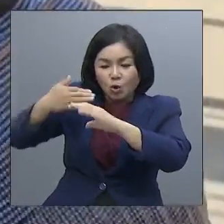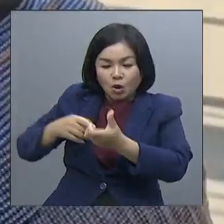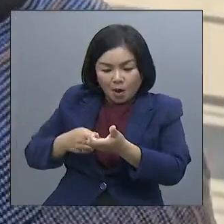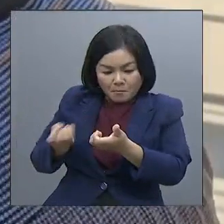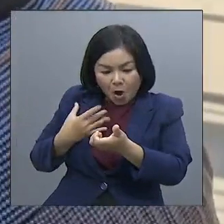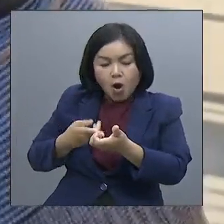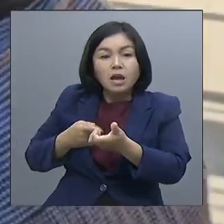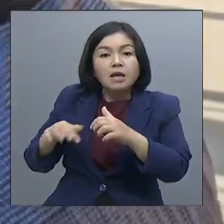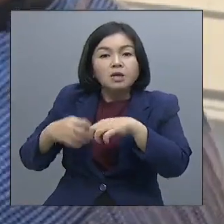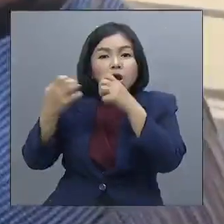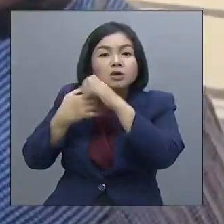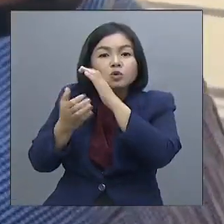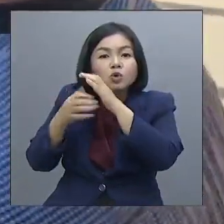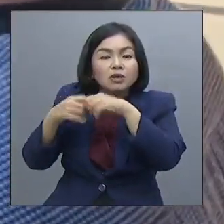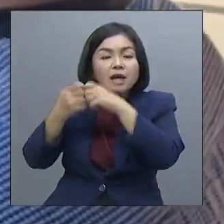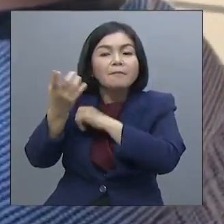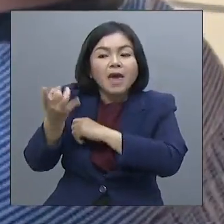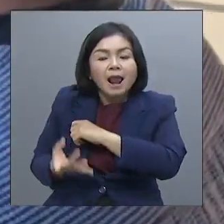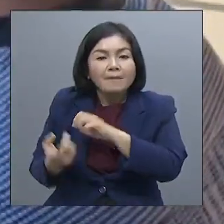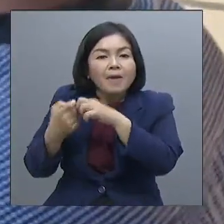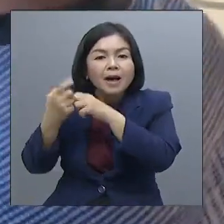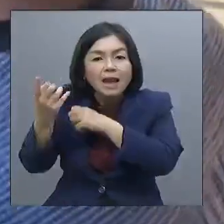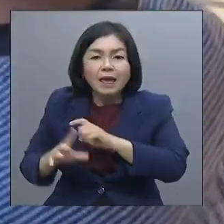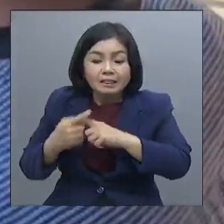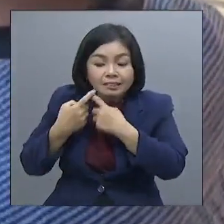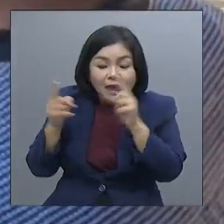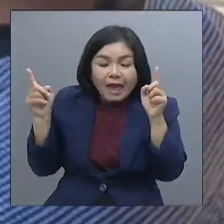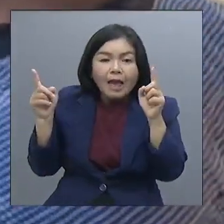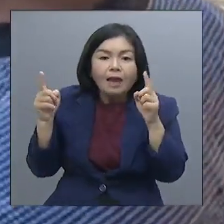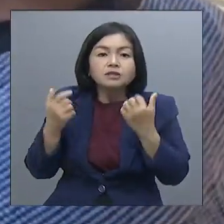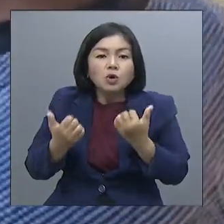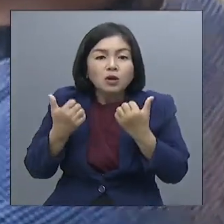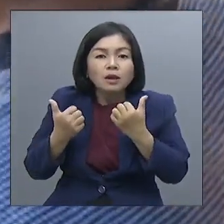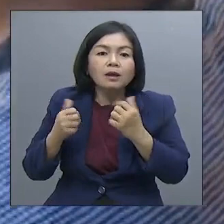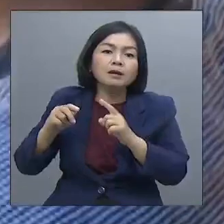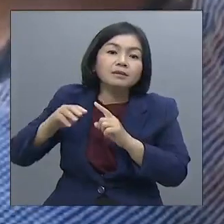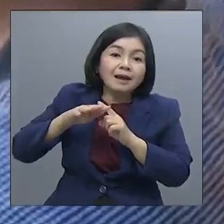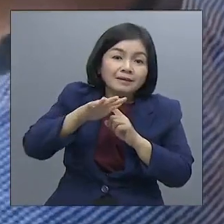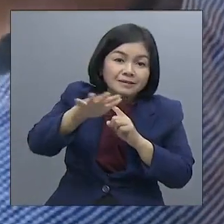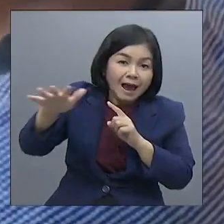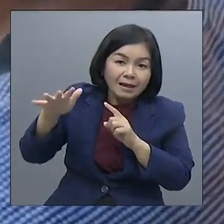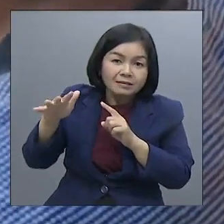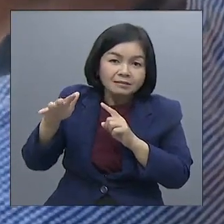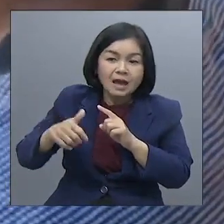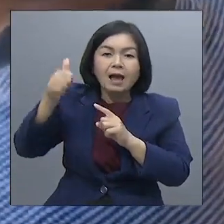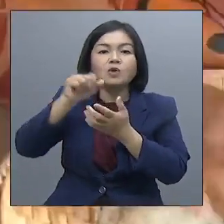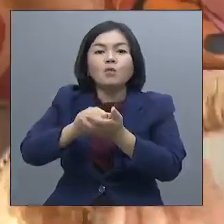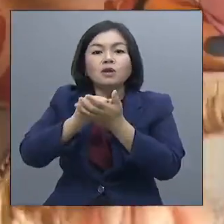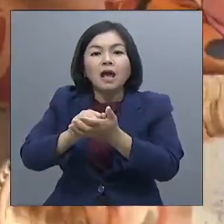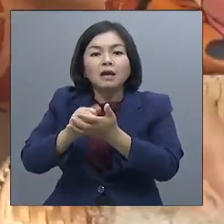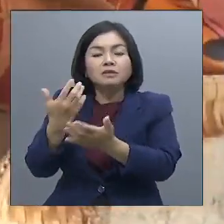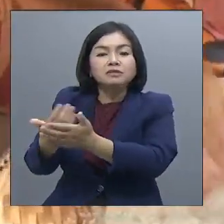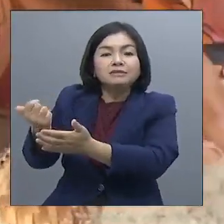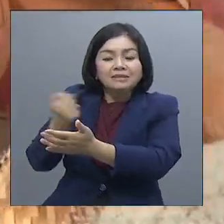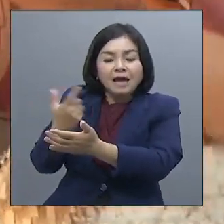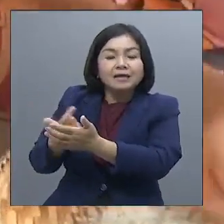าที่เมืองสุรินทร์มันมีเหตุขัดข้องอะไรเกิดขึ้นแต่ตอนนี้สัญญาณกลับมาแล้วค่ะทางผู้ให้บริการจะชดเชยด้วย